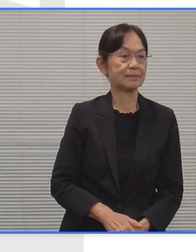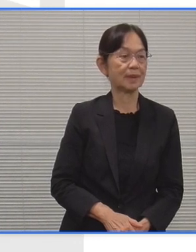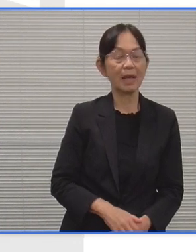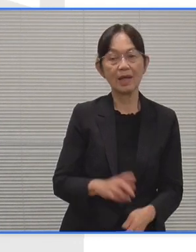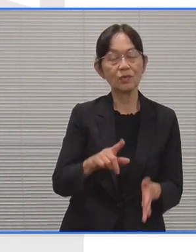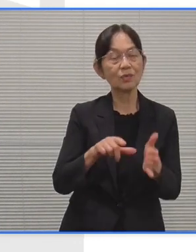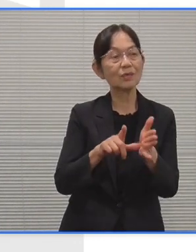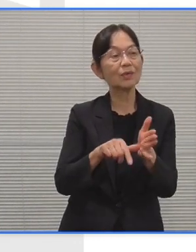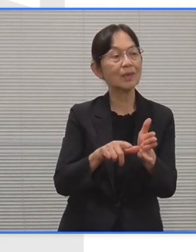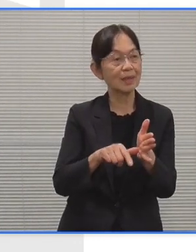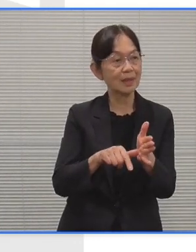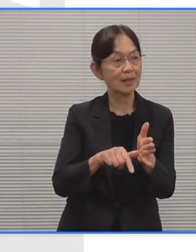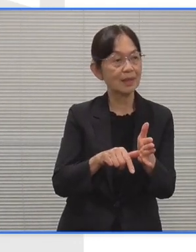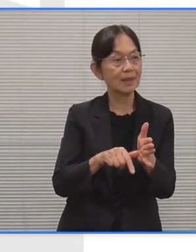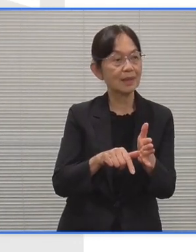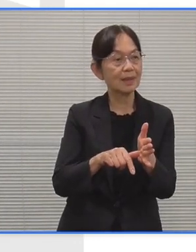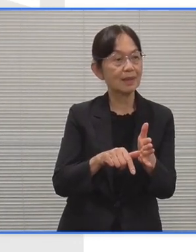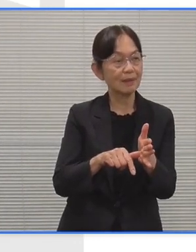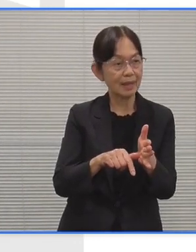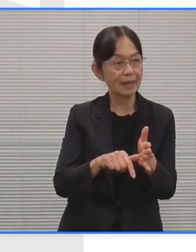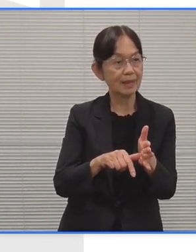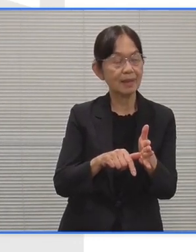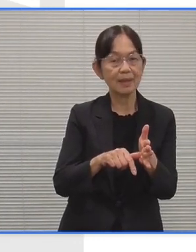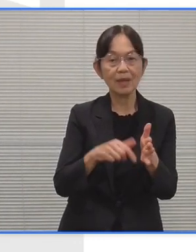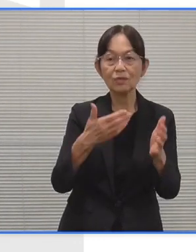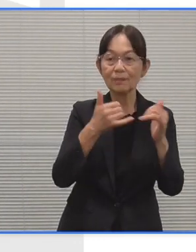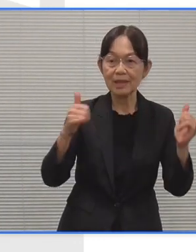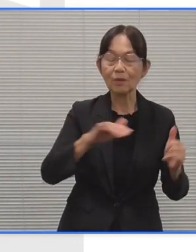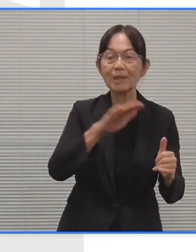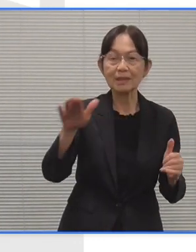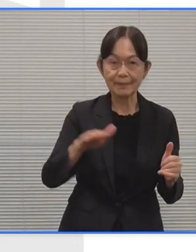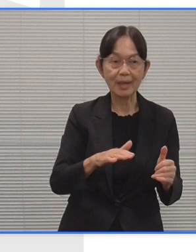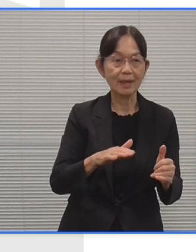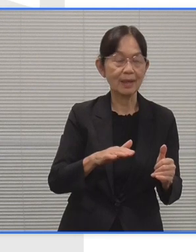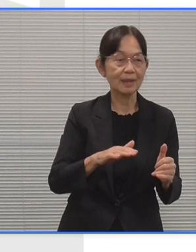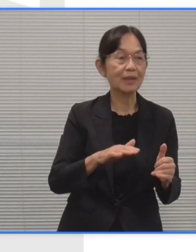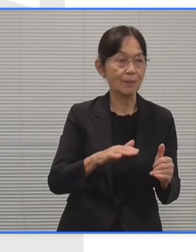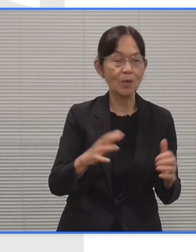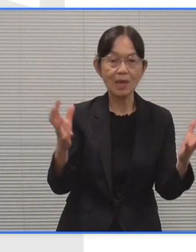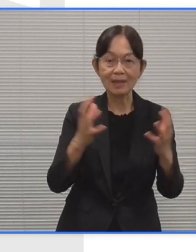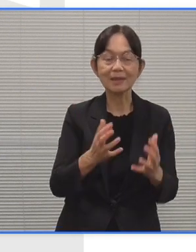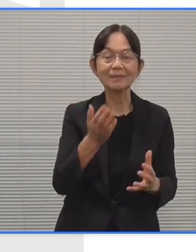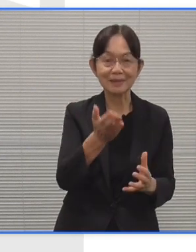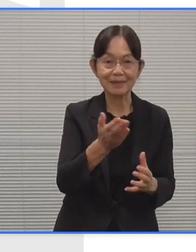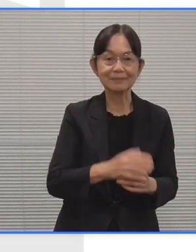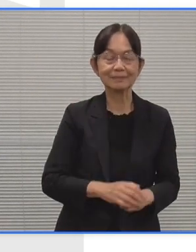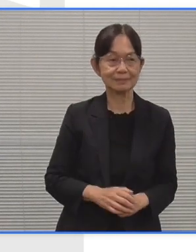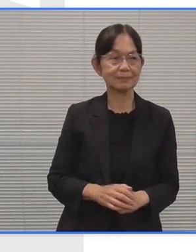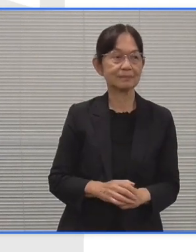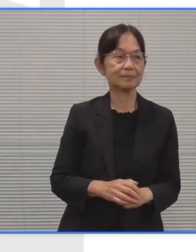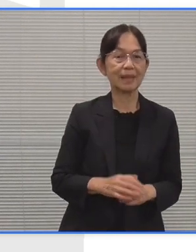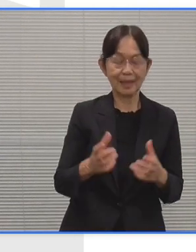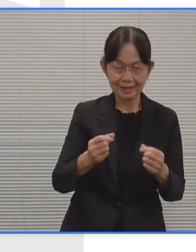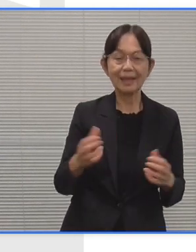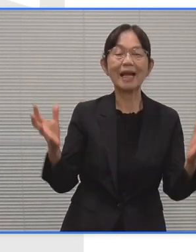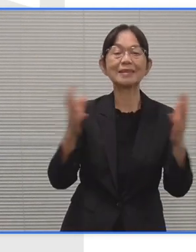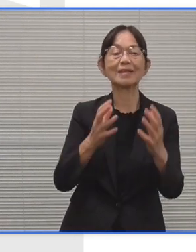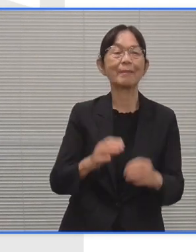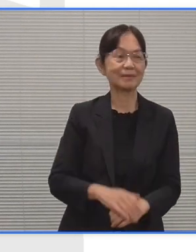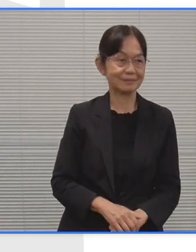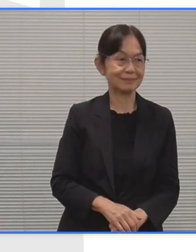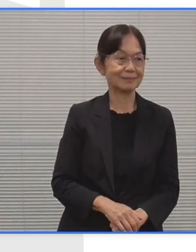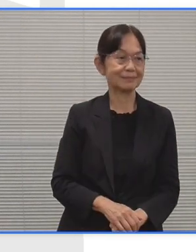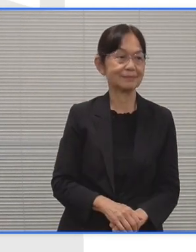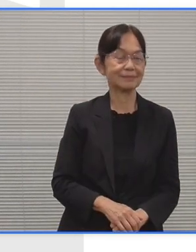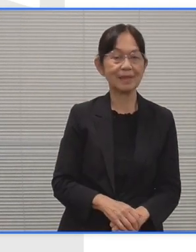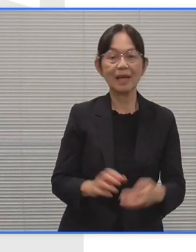その時は、商店街の方とか区の町の方はいらっしゃらなかったか？ いらっしゃってます。 はい、いらっしゃらなかった。 いらっしゃってます。 あ、いらっし